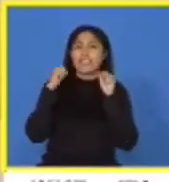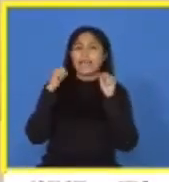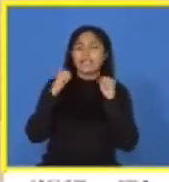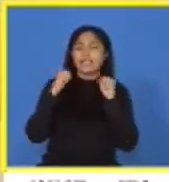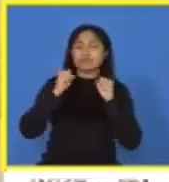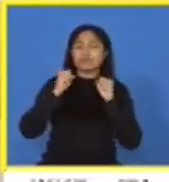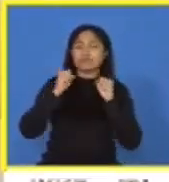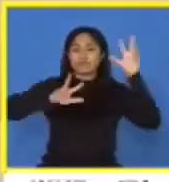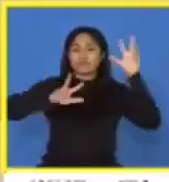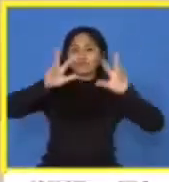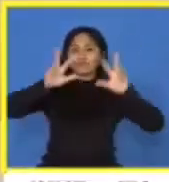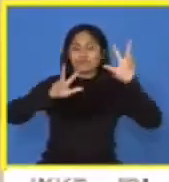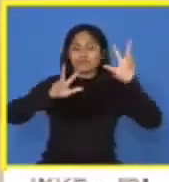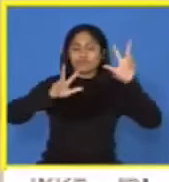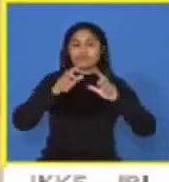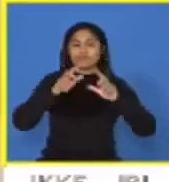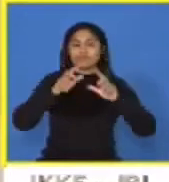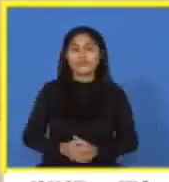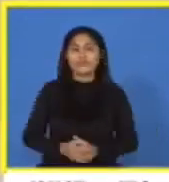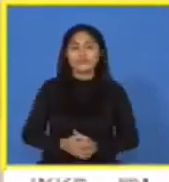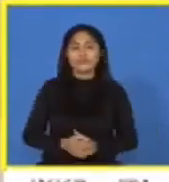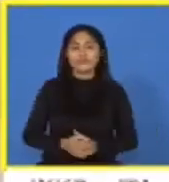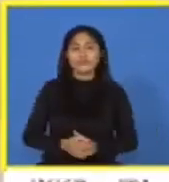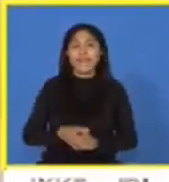Halo Ibu Emma.